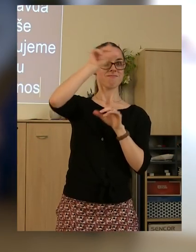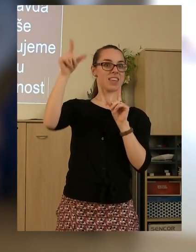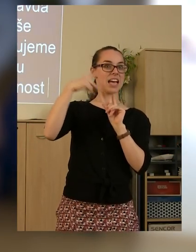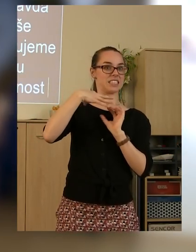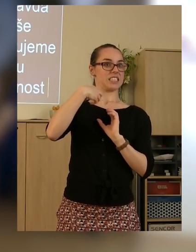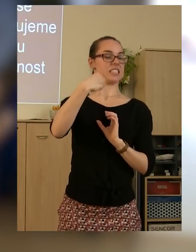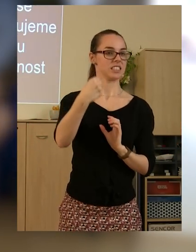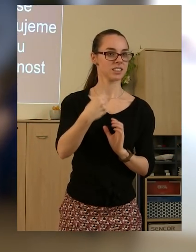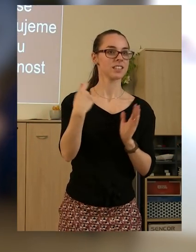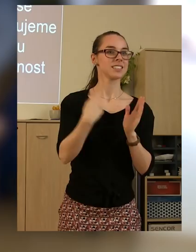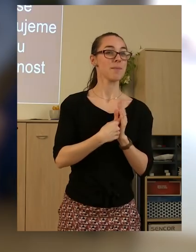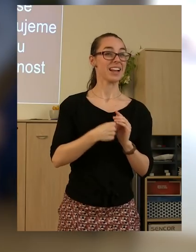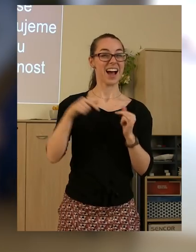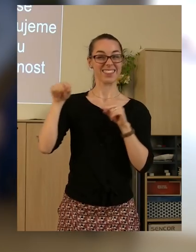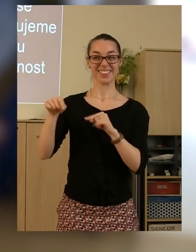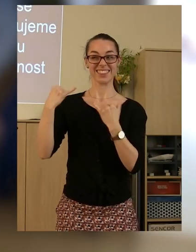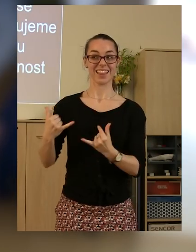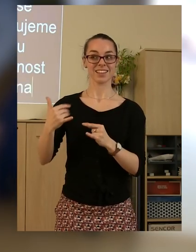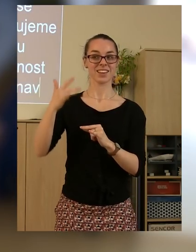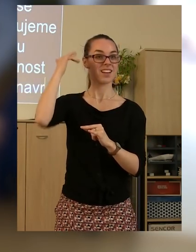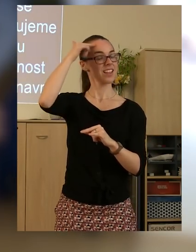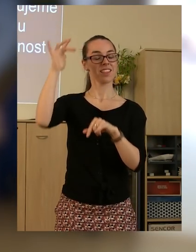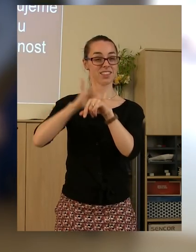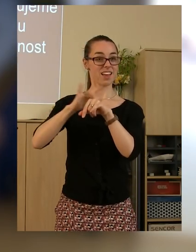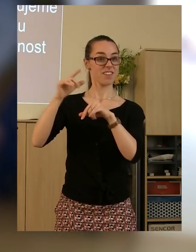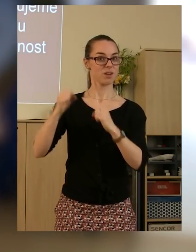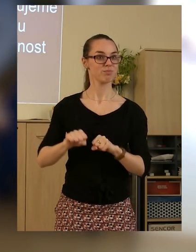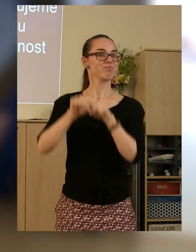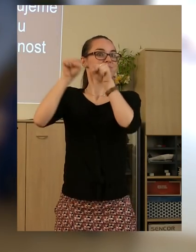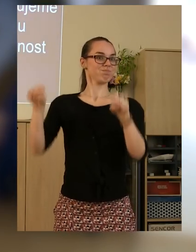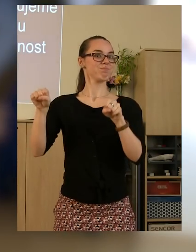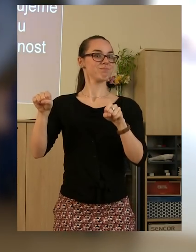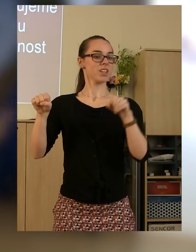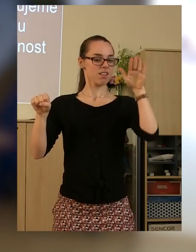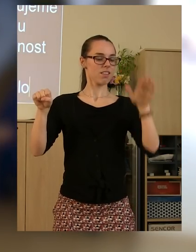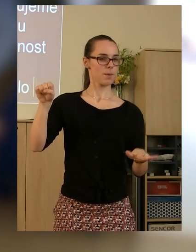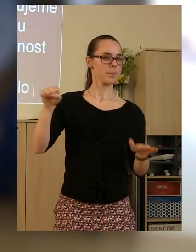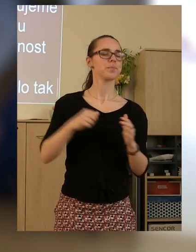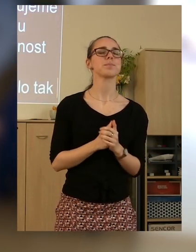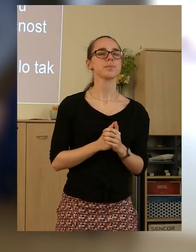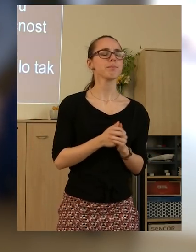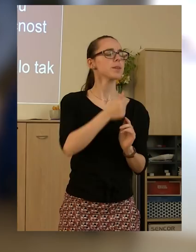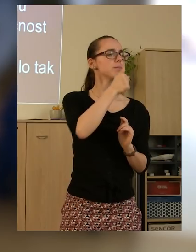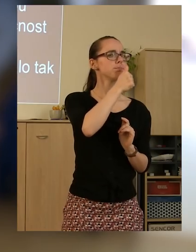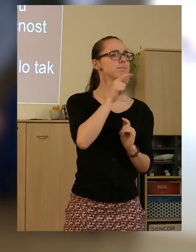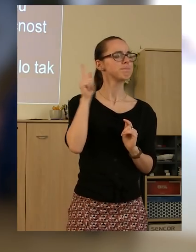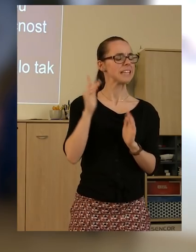nevědomí má navrch. Kdyby vás to zajímalo, tak je v knize I Ching hrozně zajímavý znamení